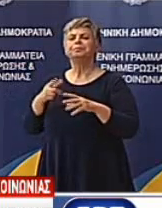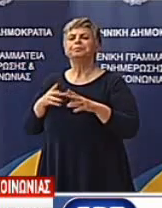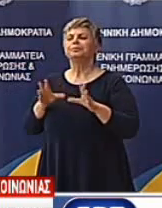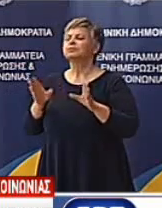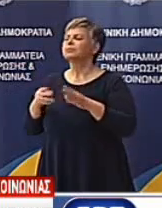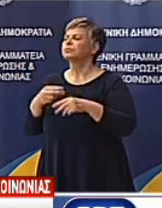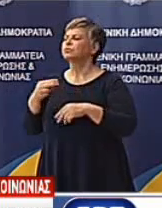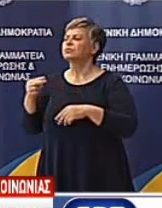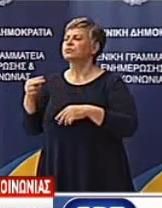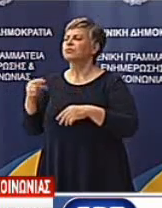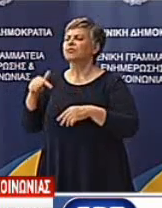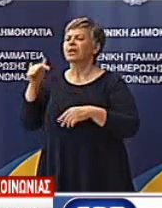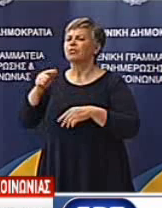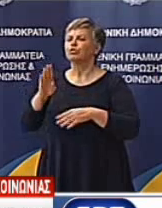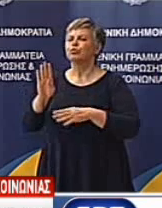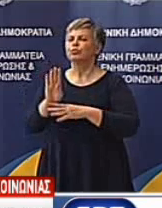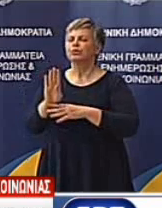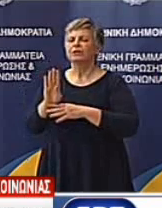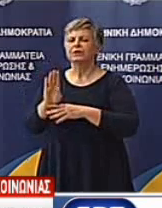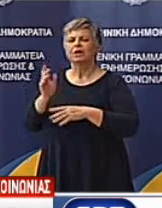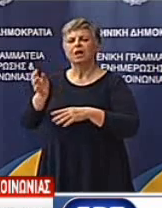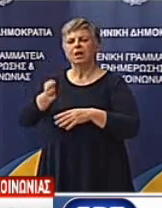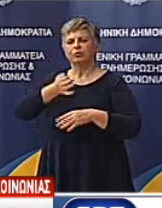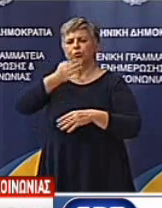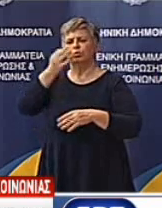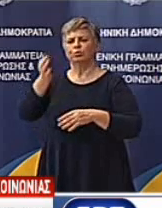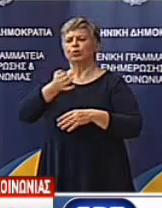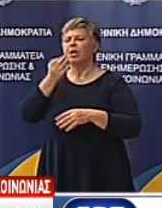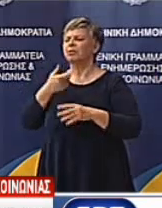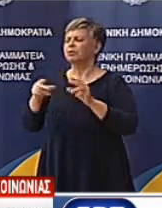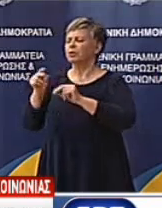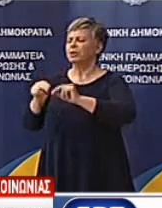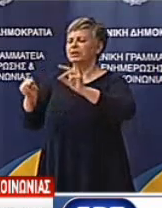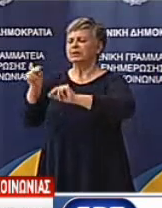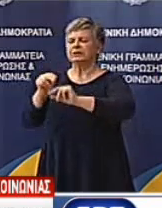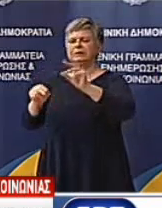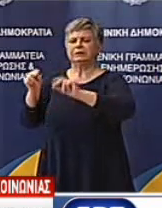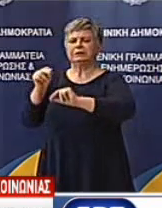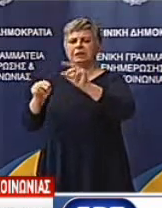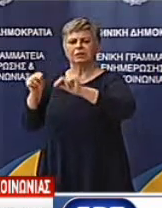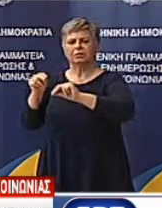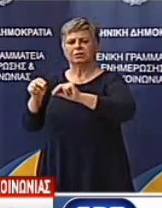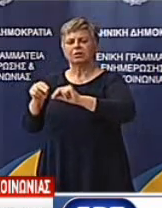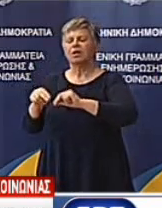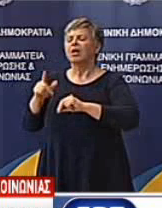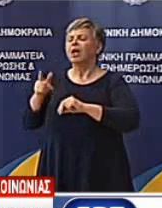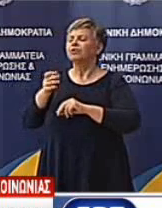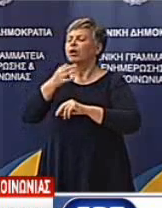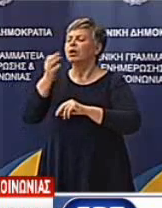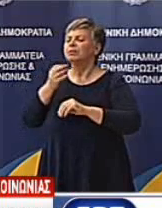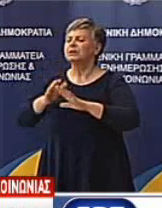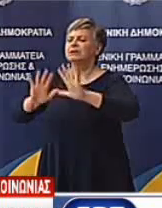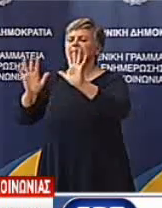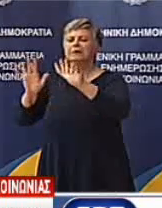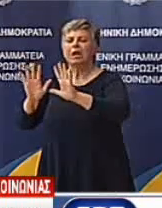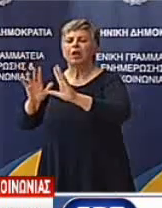και ο κύριος Βούτσης το είπε αυτό νομίζω σε μια κουβέντα που ελεγόταν αν κάποιοι δεν θα ξαναλειτουργήσουν ή άλλοι κάποιοι θα συγχωνευτούν, που αυτό είναι ένα ζήτημα που θα φανεί στην